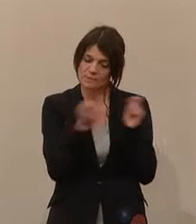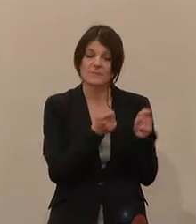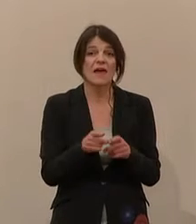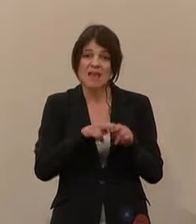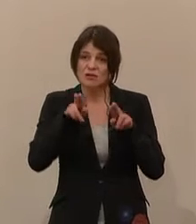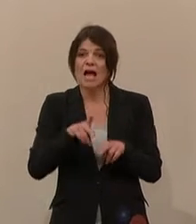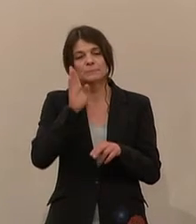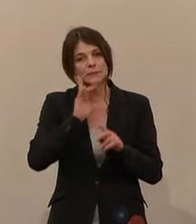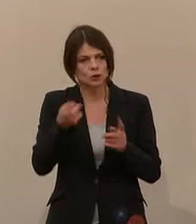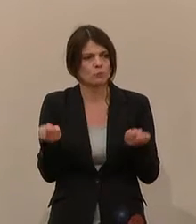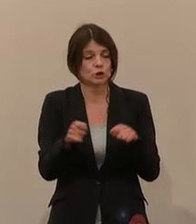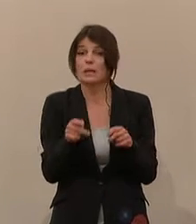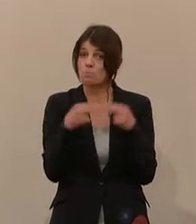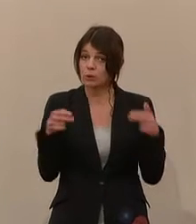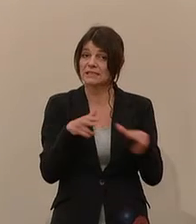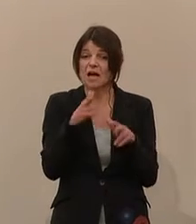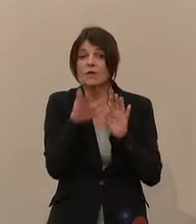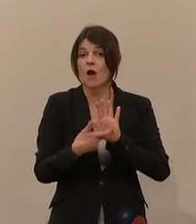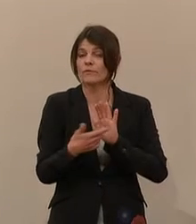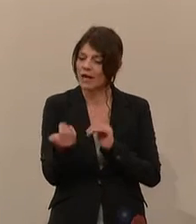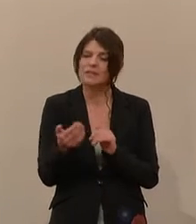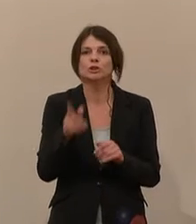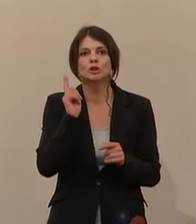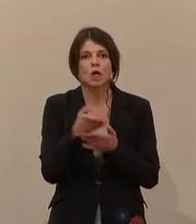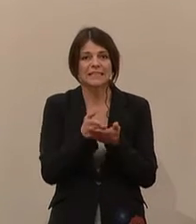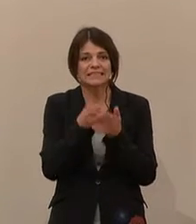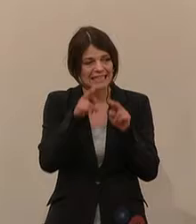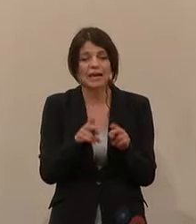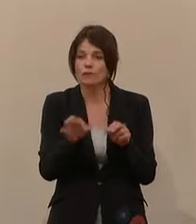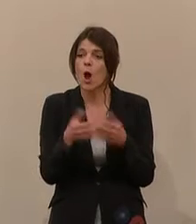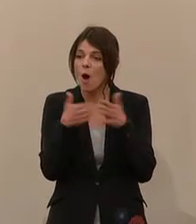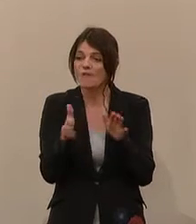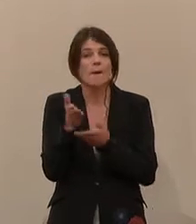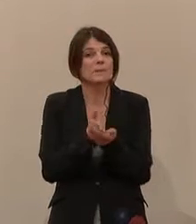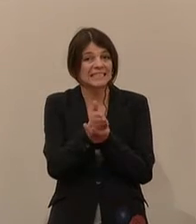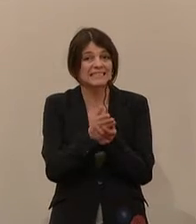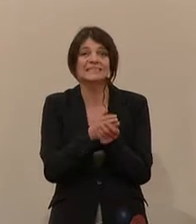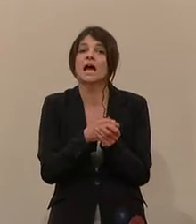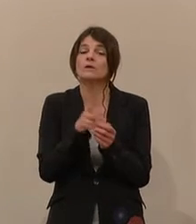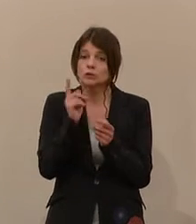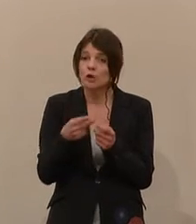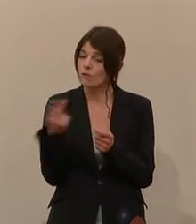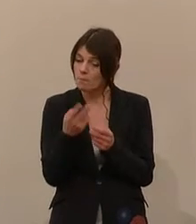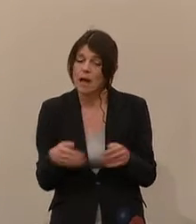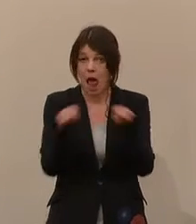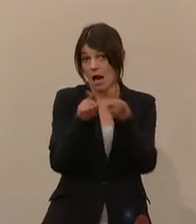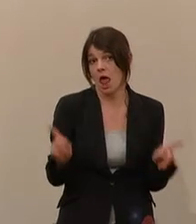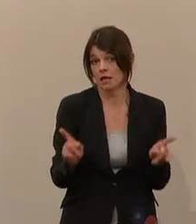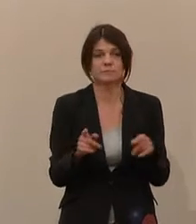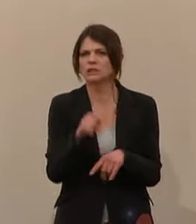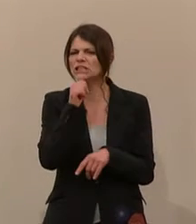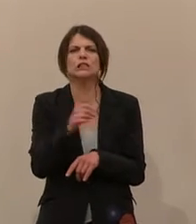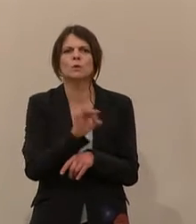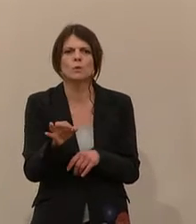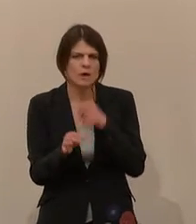wolle beschließen, die Bundesregierung wird aufgefordert, die Angleichung des Dienstrechts für öffentliche Bedienstete in beide Richtungen vorzunehmen, sodass nicht